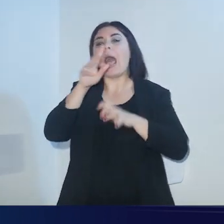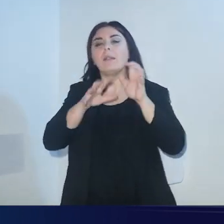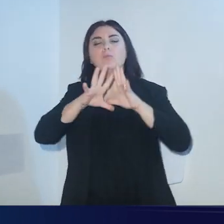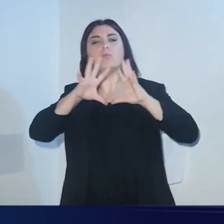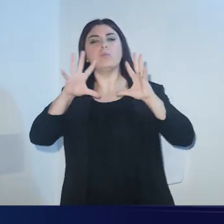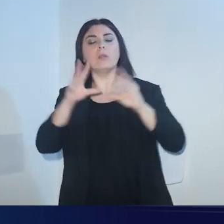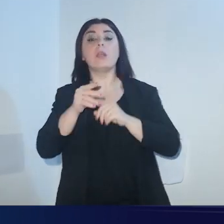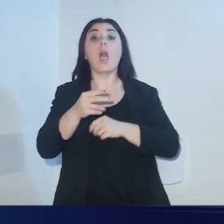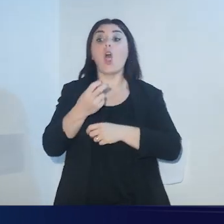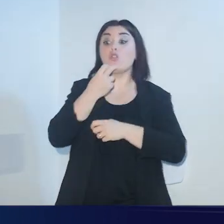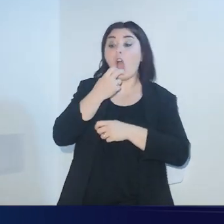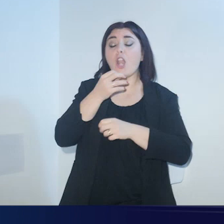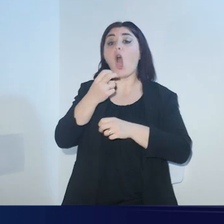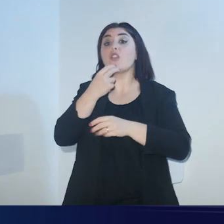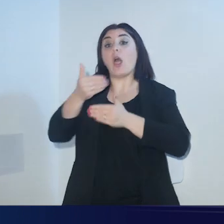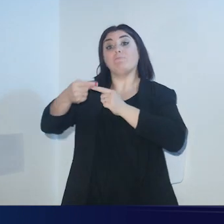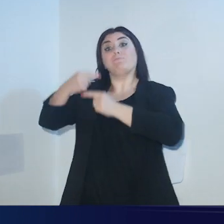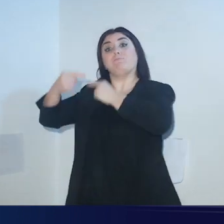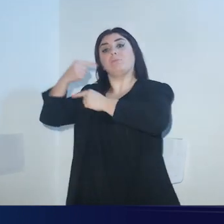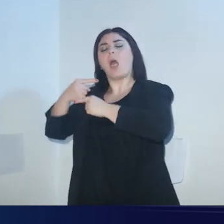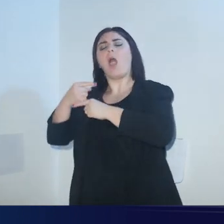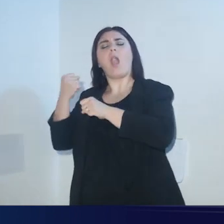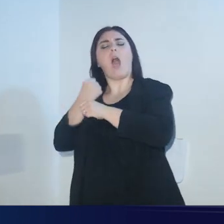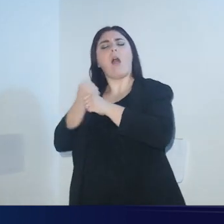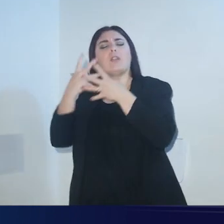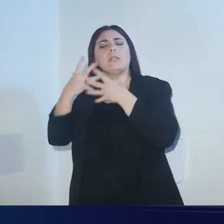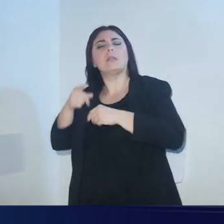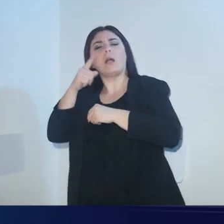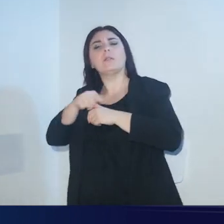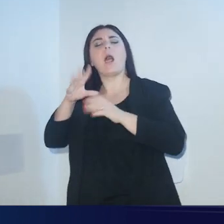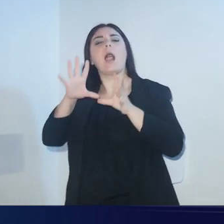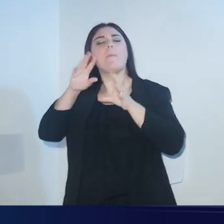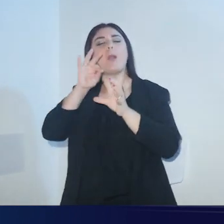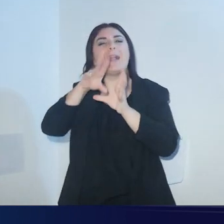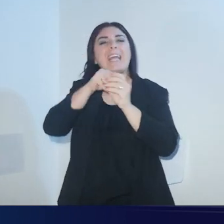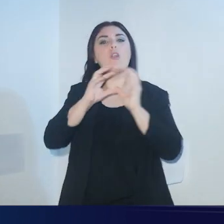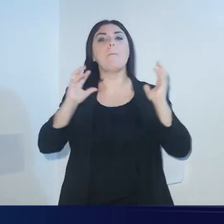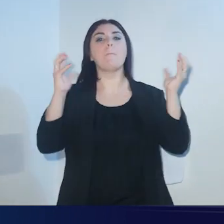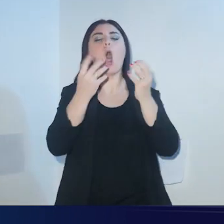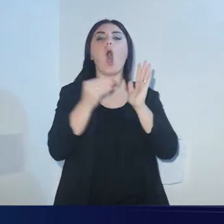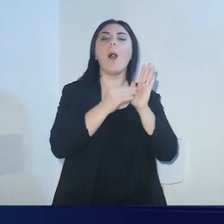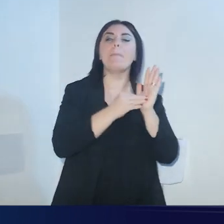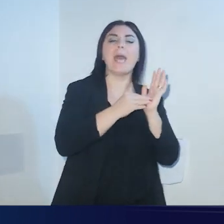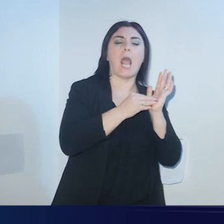bisnonni lavoravano tantissimo all'interno dei boschi. Migliaia di operai lavoravano